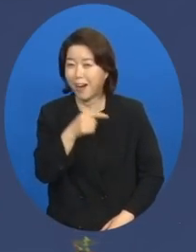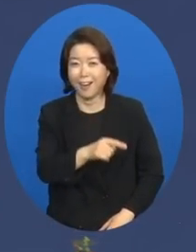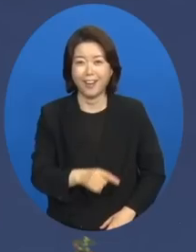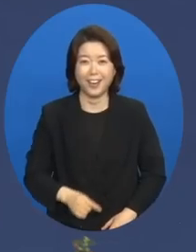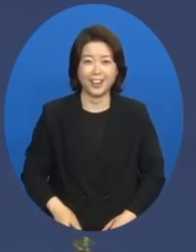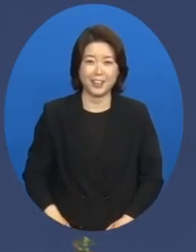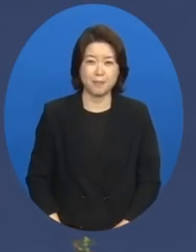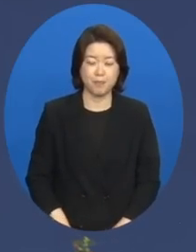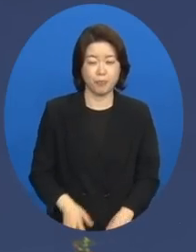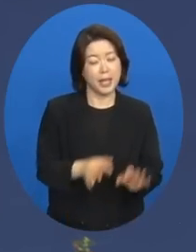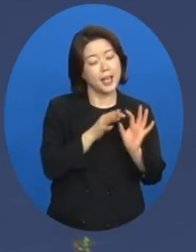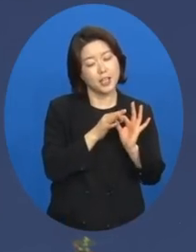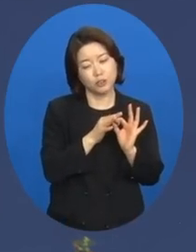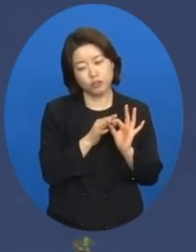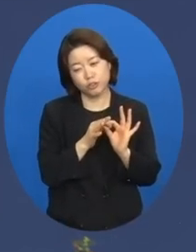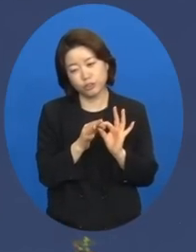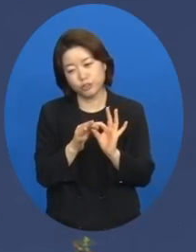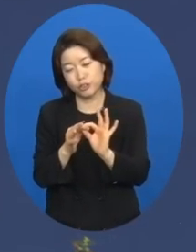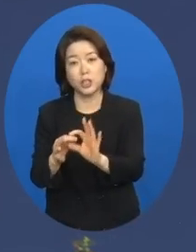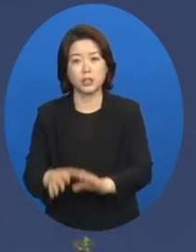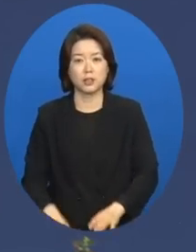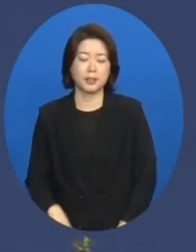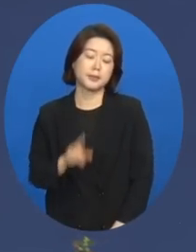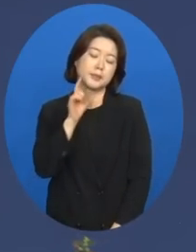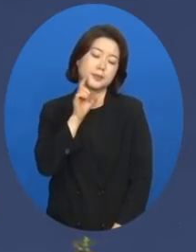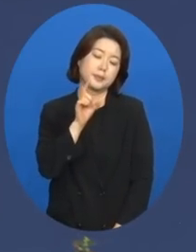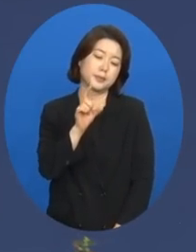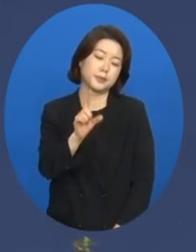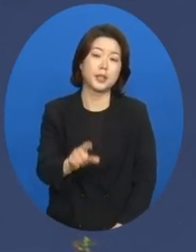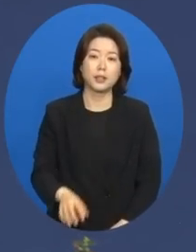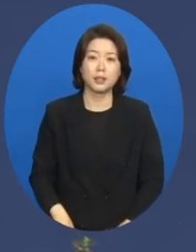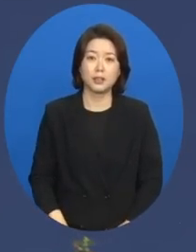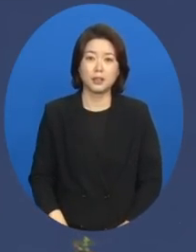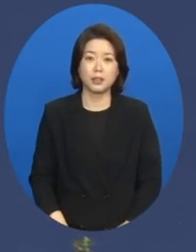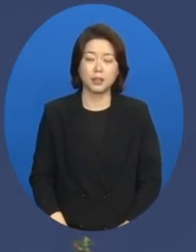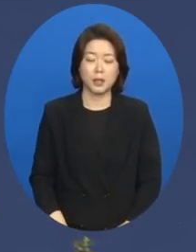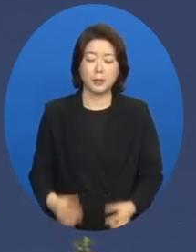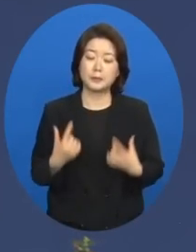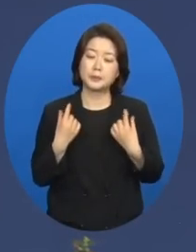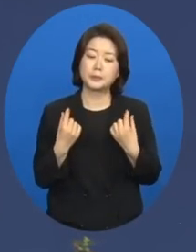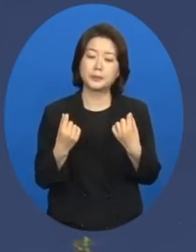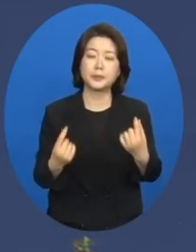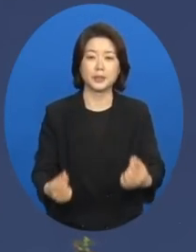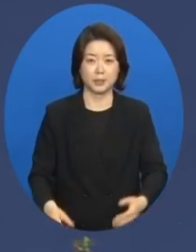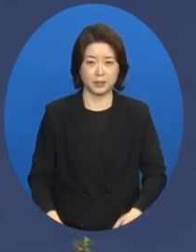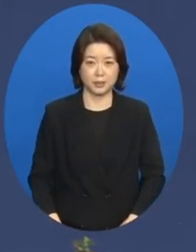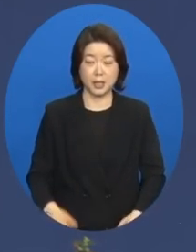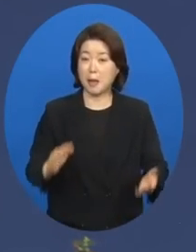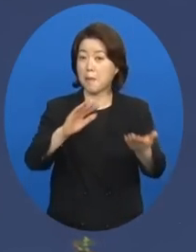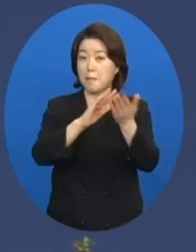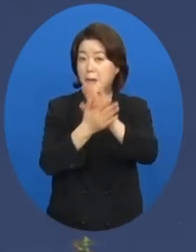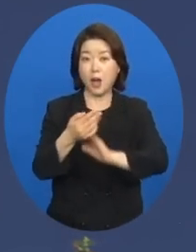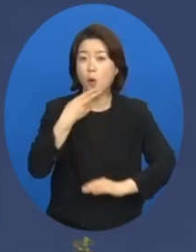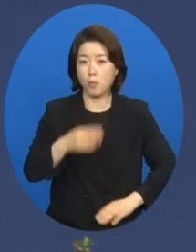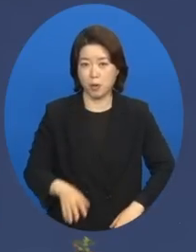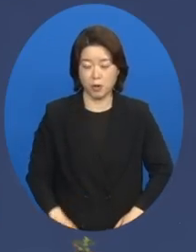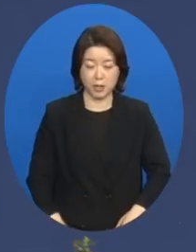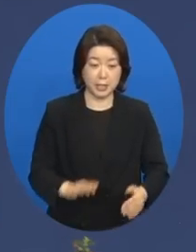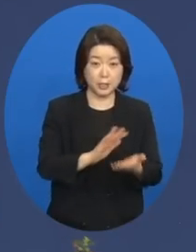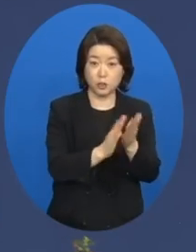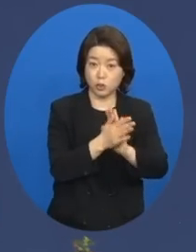어? 꾸준하고 안 빠져. 꾸준히 안 변하고 얼마나 안 변하냐면 유치부